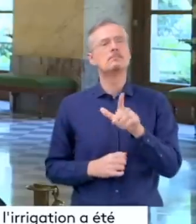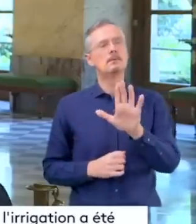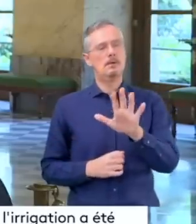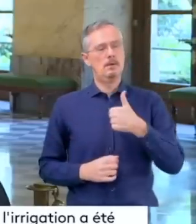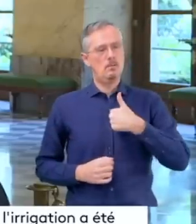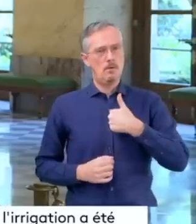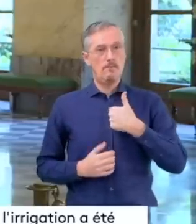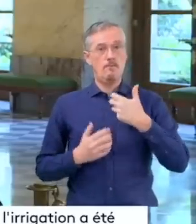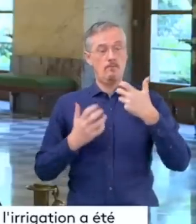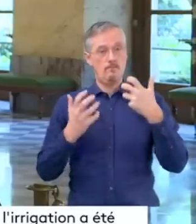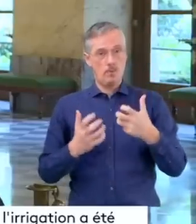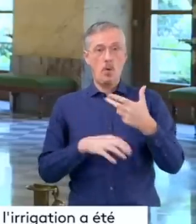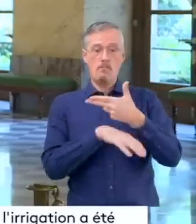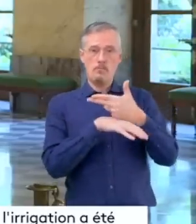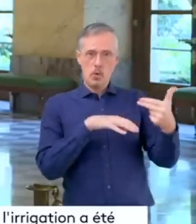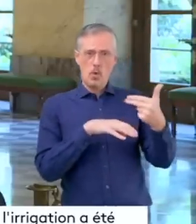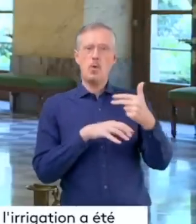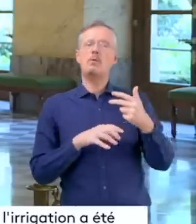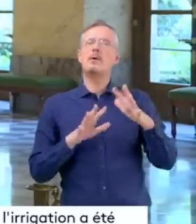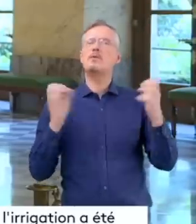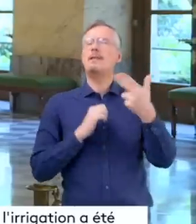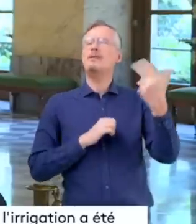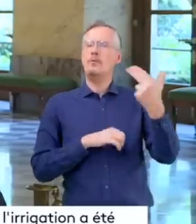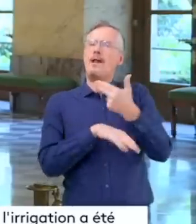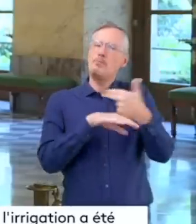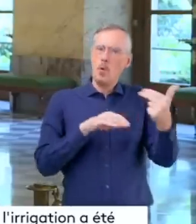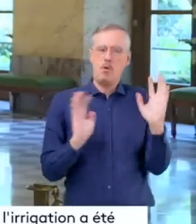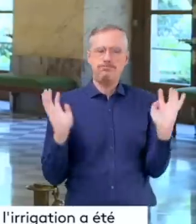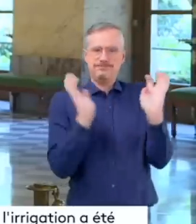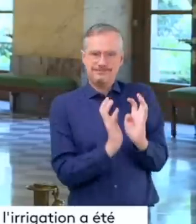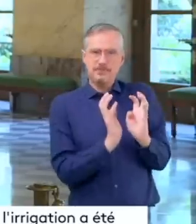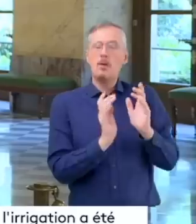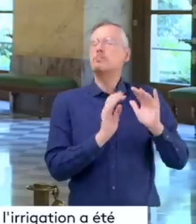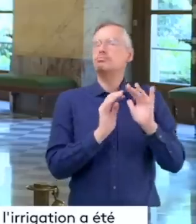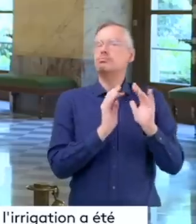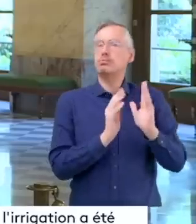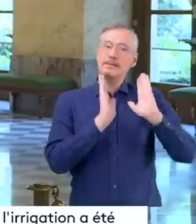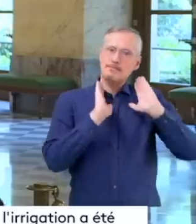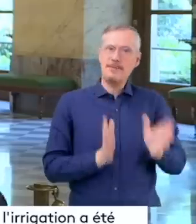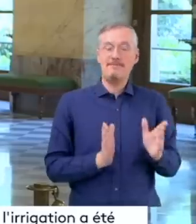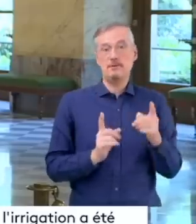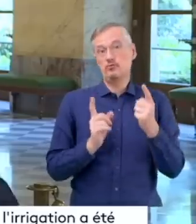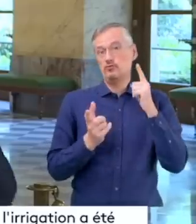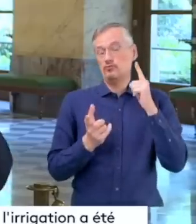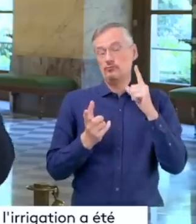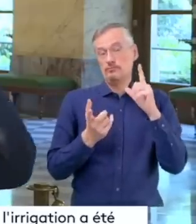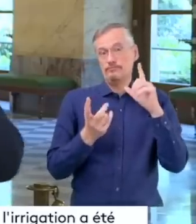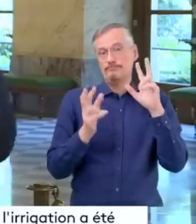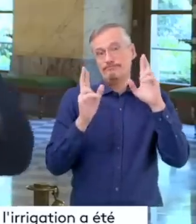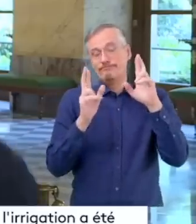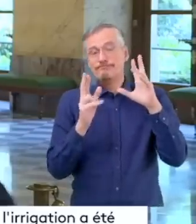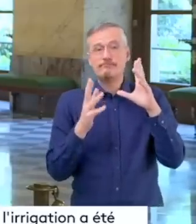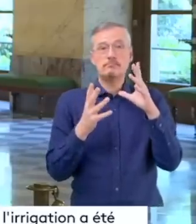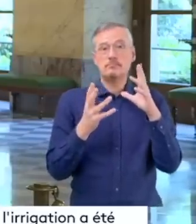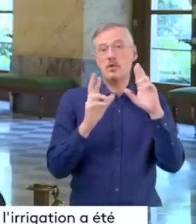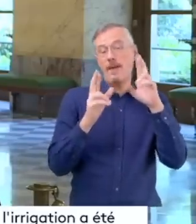Je demande que le bureau de l'Assemblée nationale prenne sa décision. Et effectivement, la sanction la plus lourde possible, c'est l'exclusion. Appelez ça